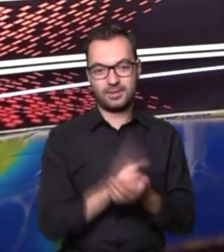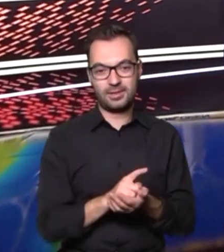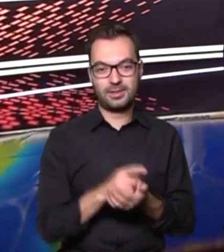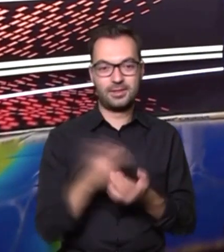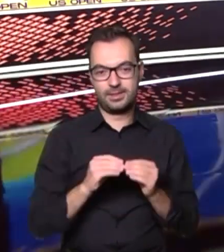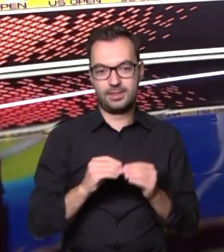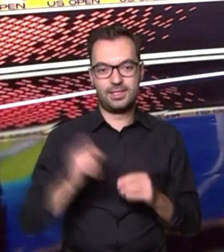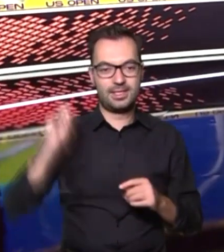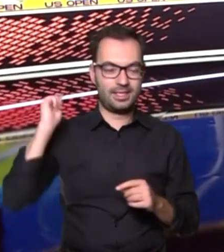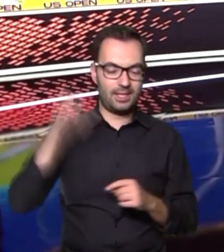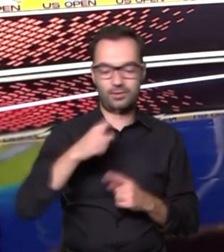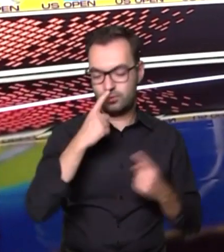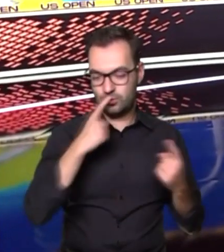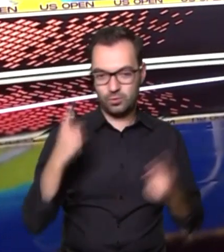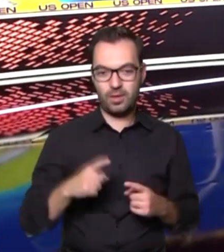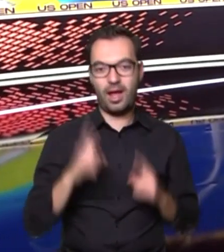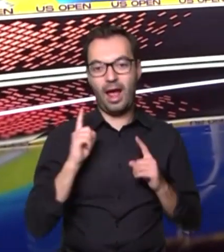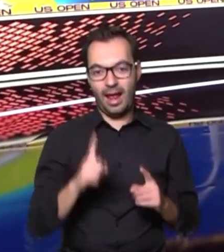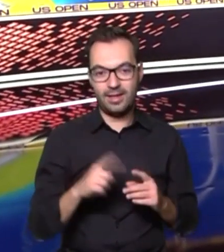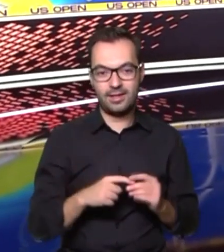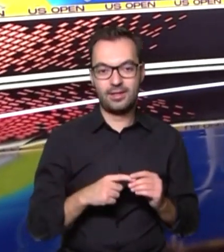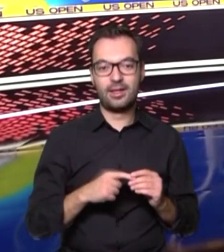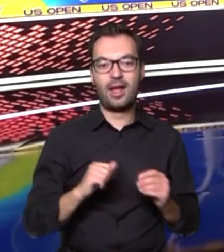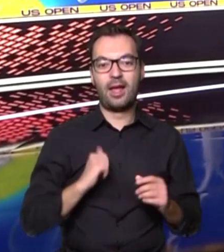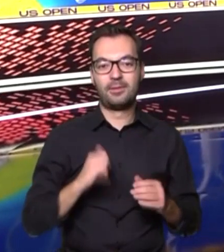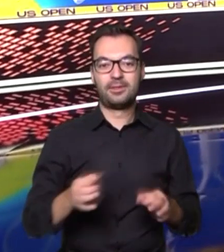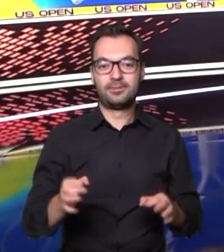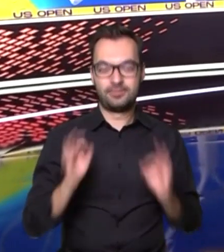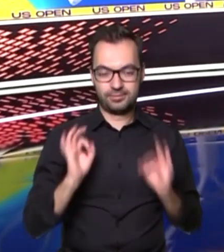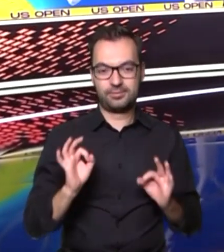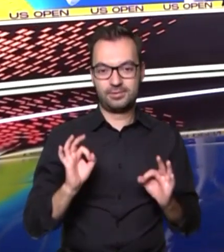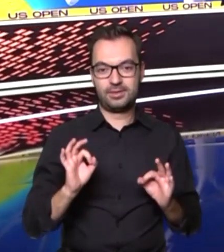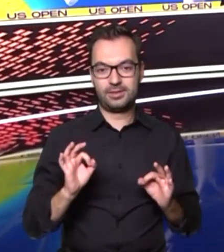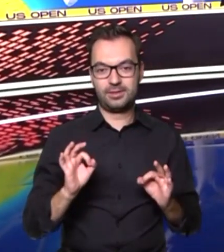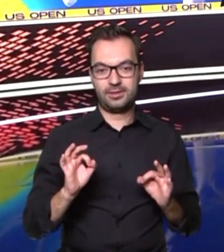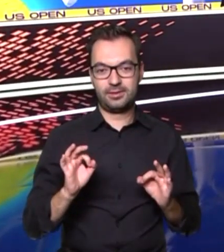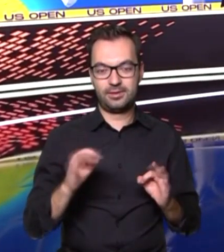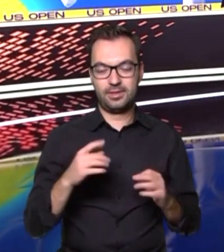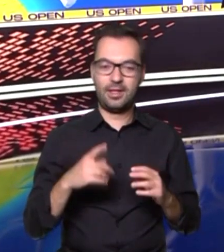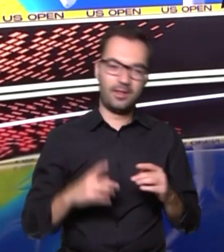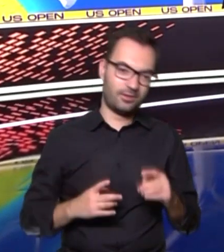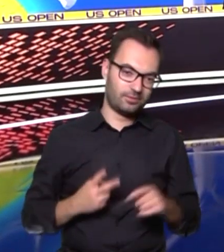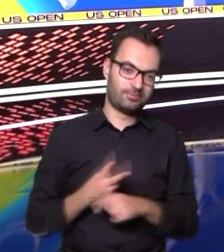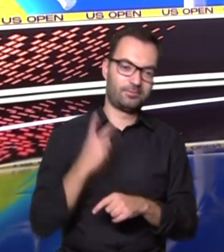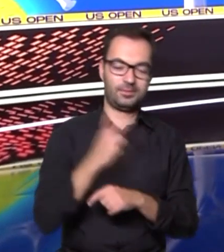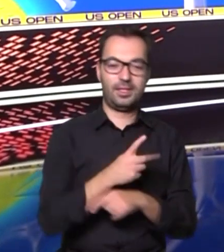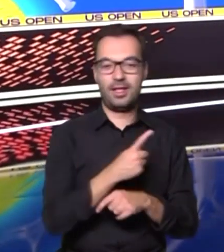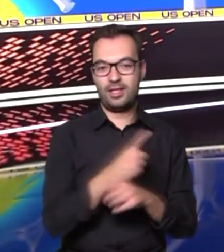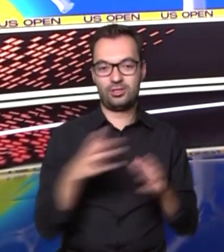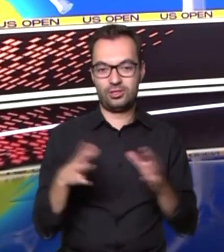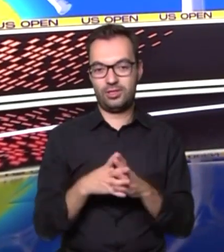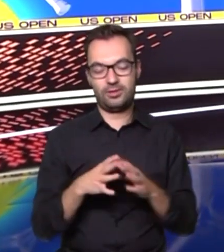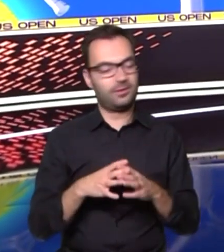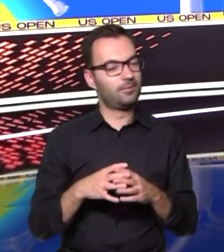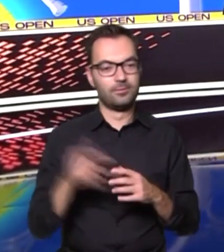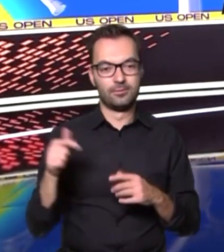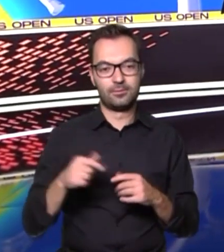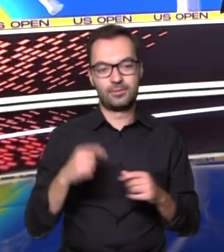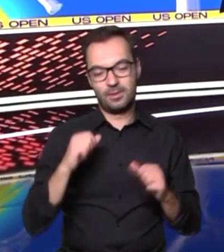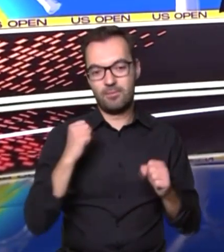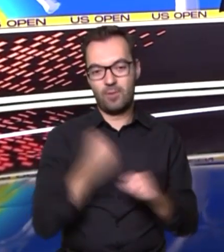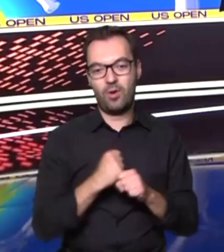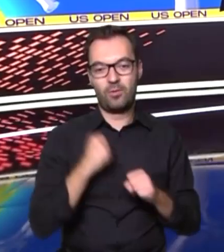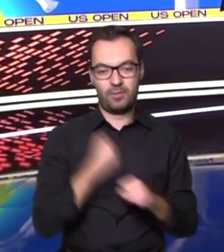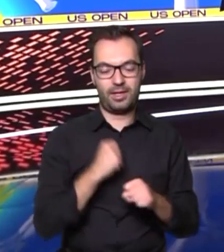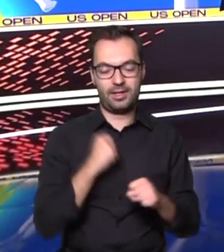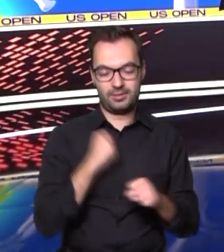ta różnica w rankingu. Natomiast żeby być tak na stałe, zadomowić się w tej najlepszej dziesiątce w rankingu, to musi trochę też popracować nad